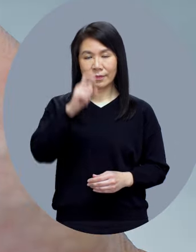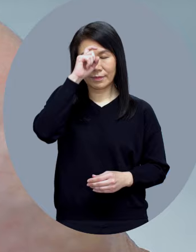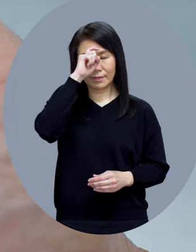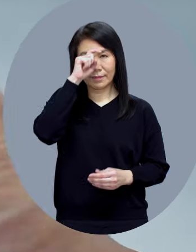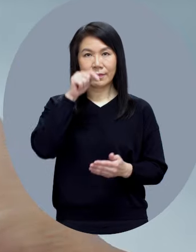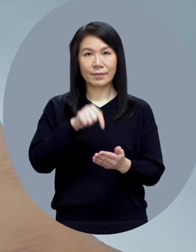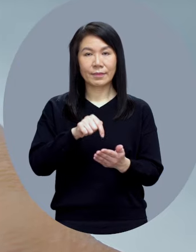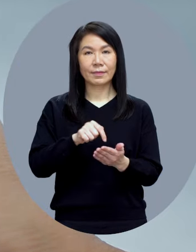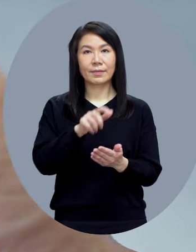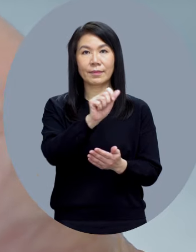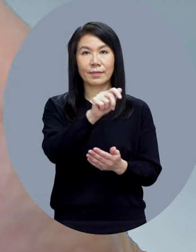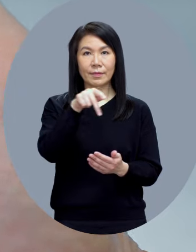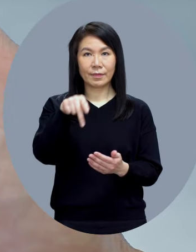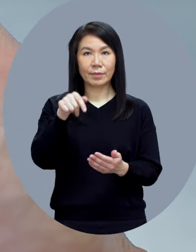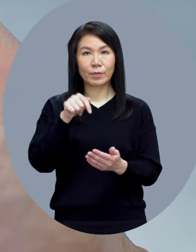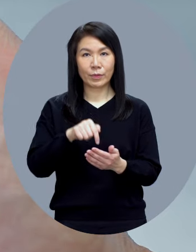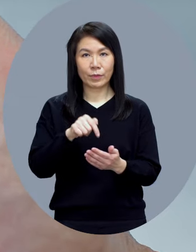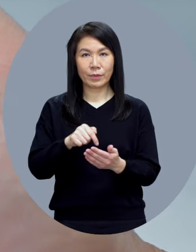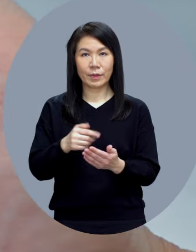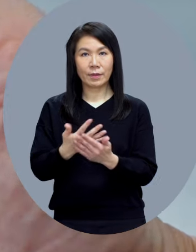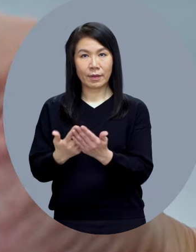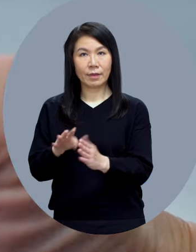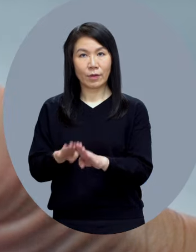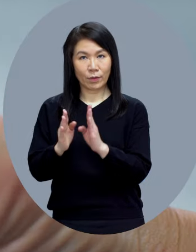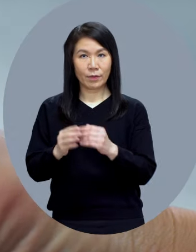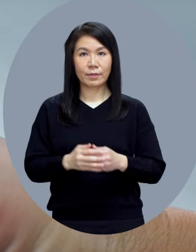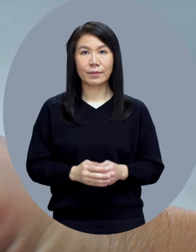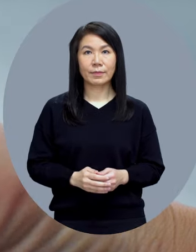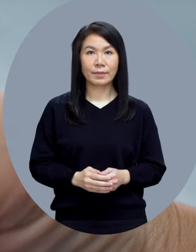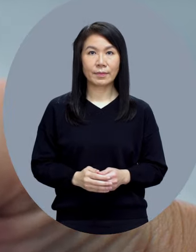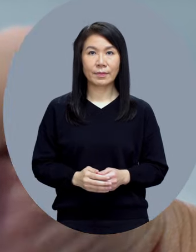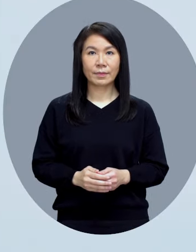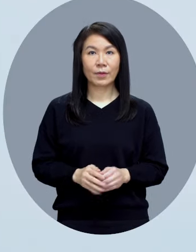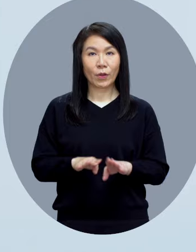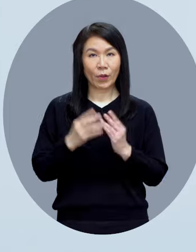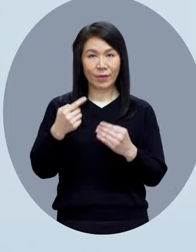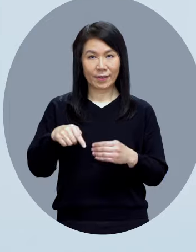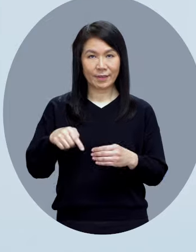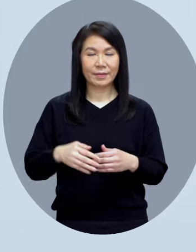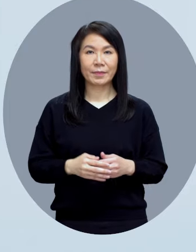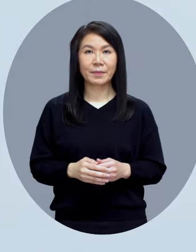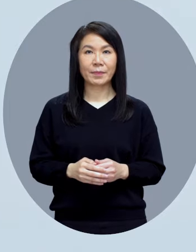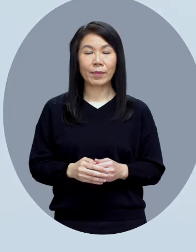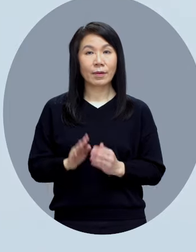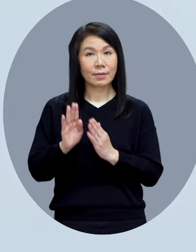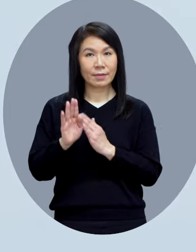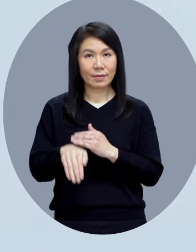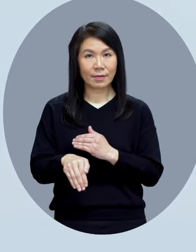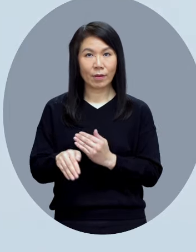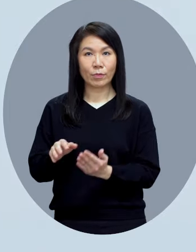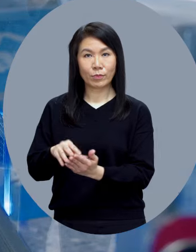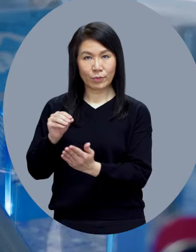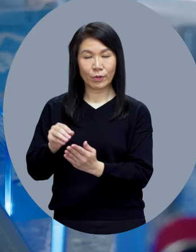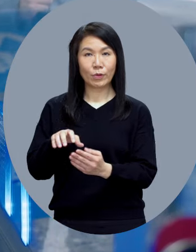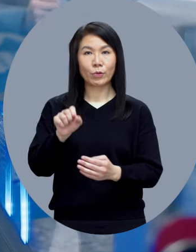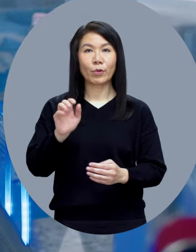请记得在非足式医导流动应用程式启动二维码，只需要启动一次，之后就可以直接